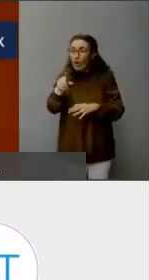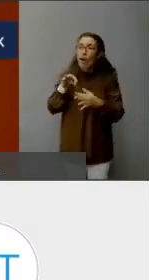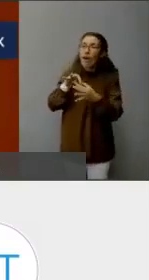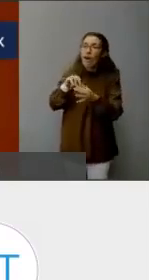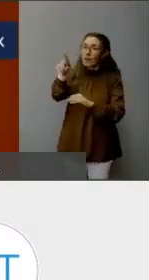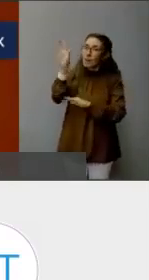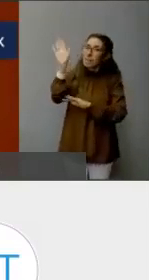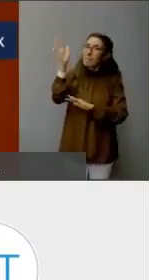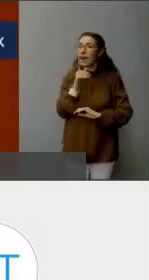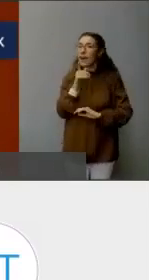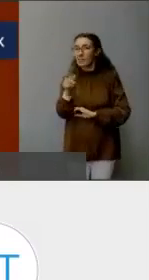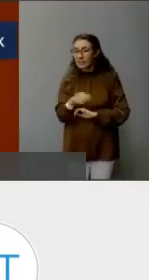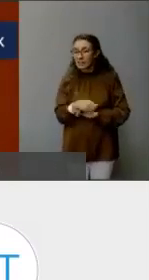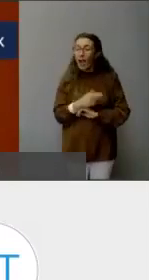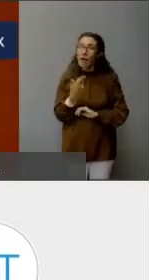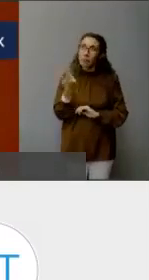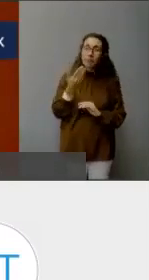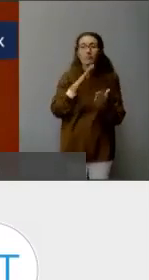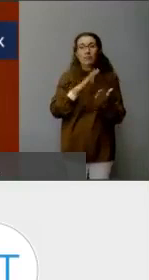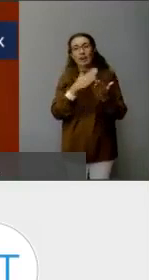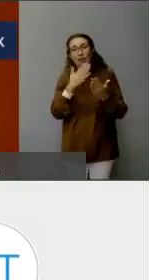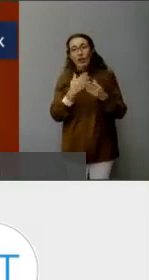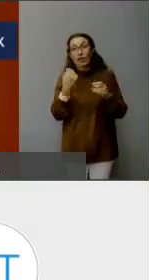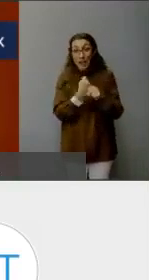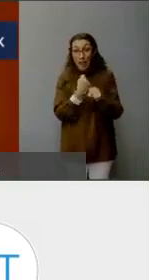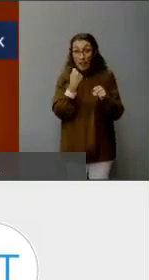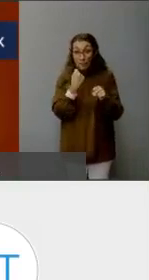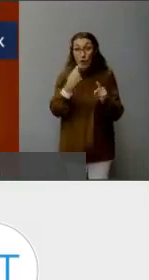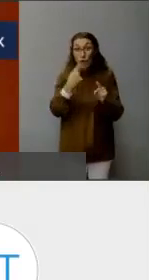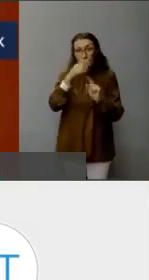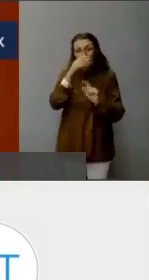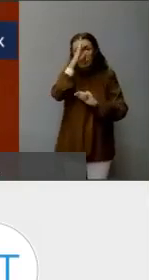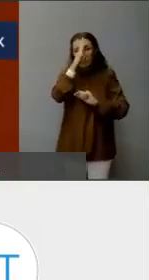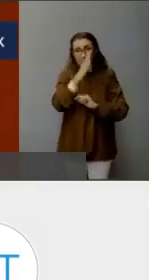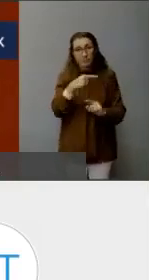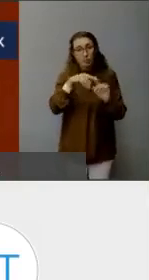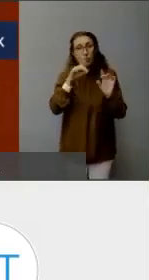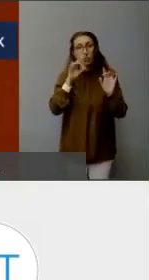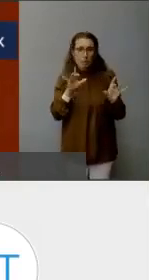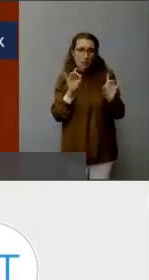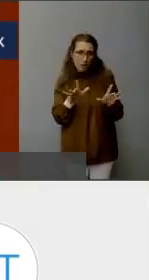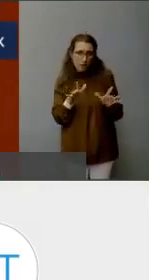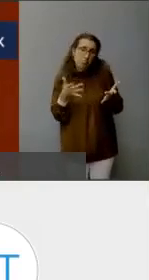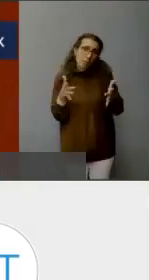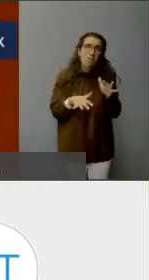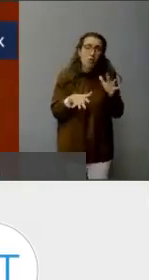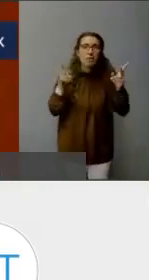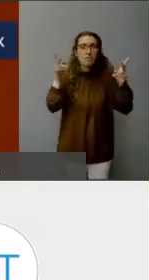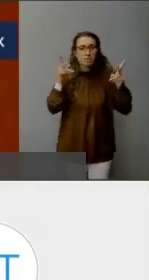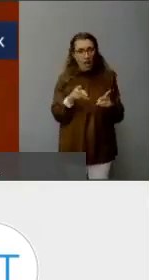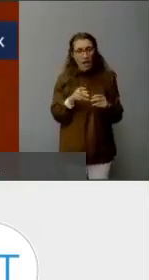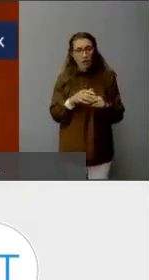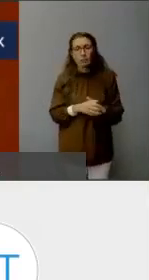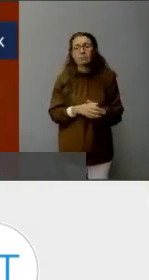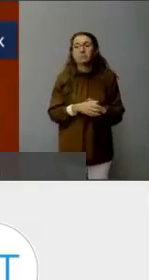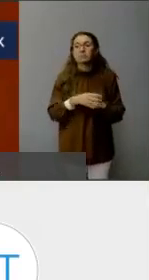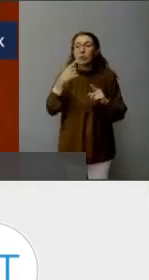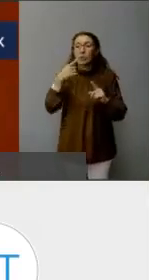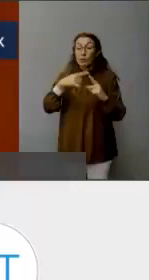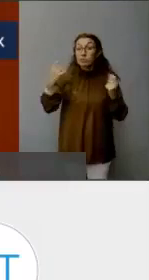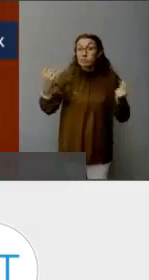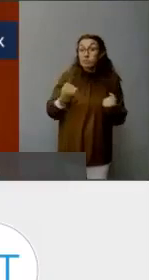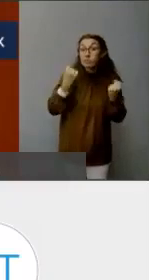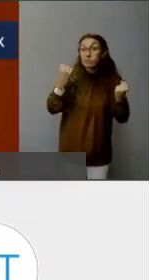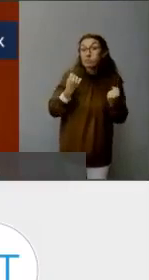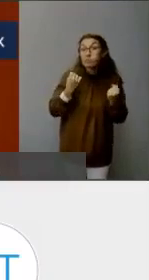i valori del lavoro dell'intraprendenza e questo probabilmente davvero e della libertà e forse anche questo custodendo promuovendo innovando il